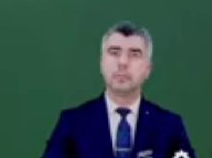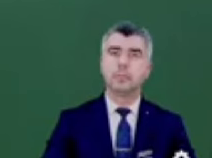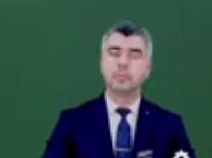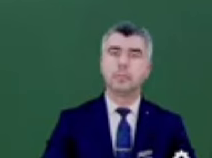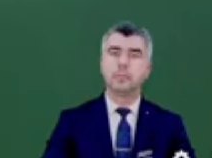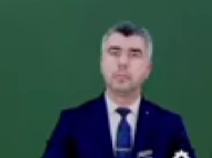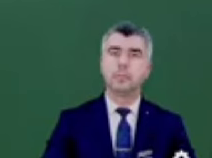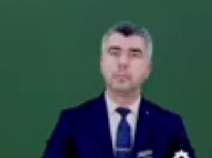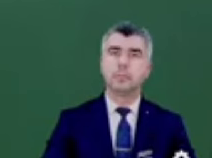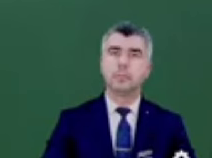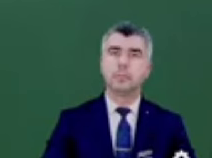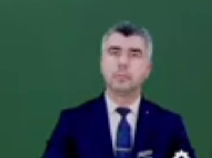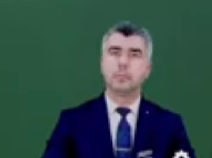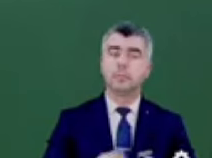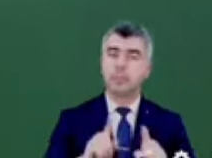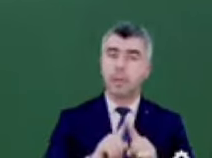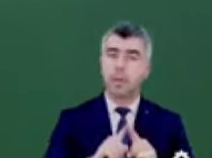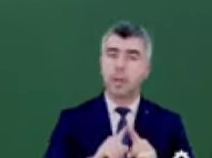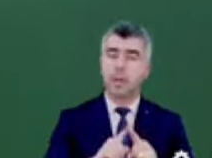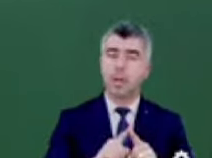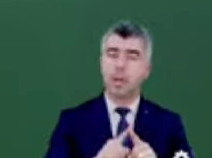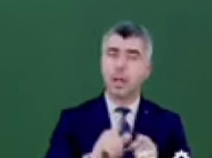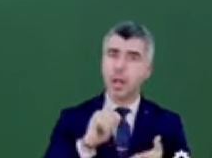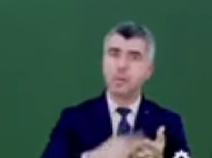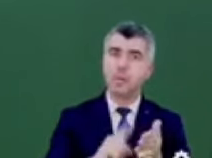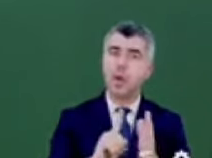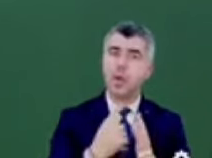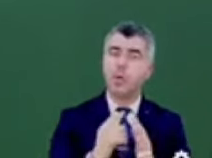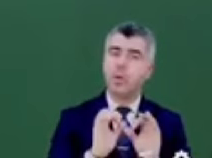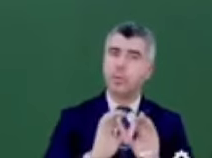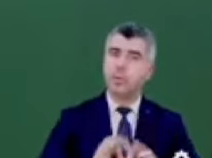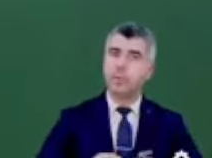صعيب نحيد ذاك الحق ديال الاسبقيه